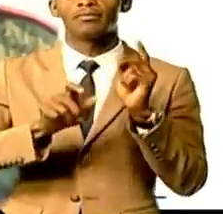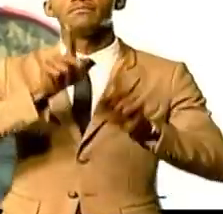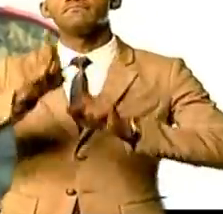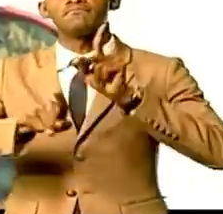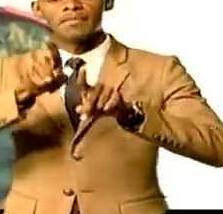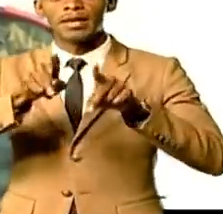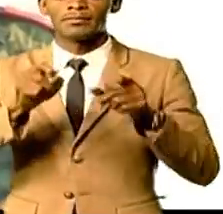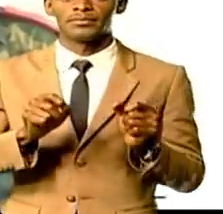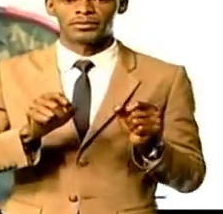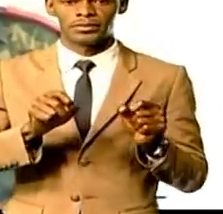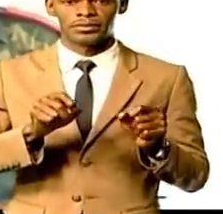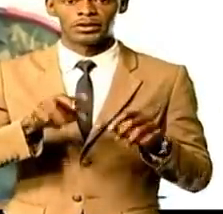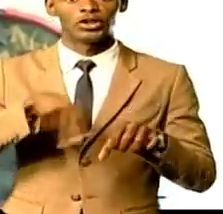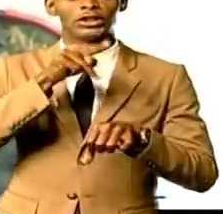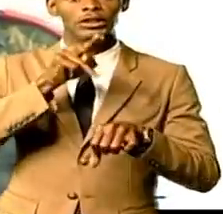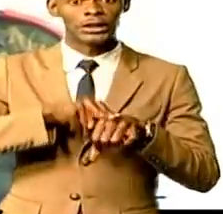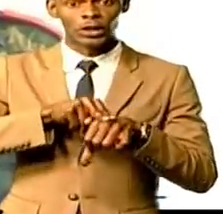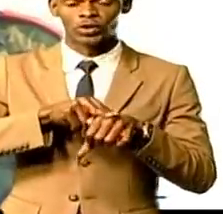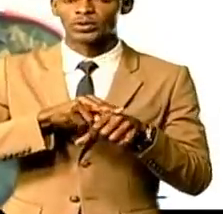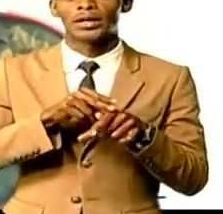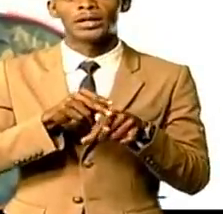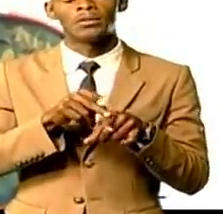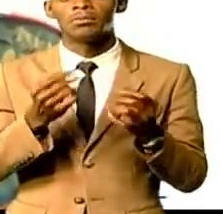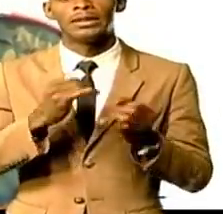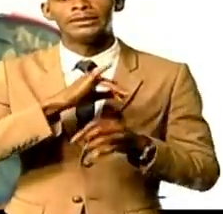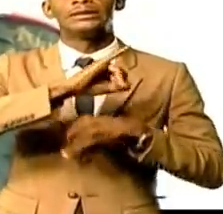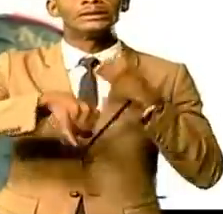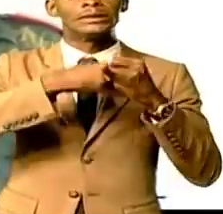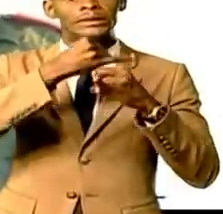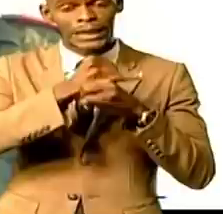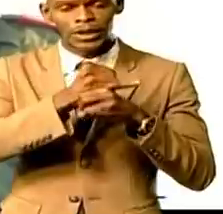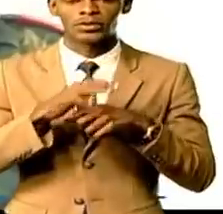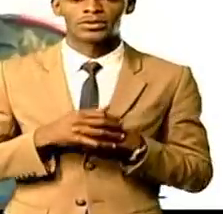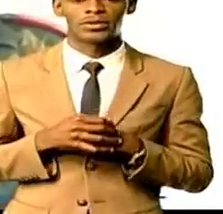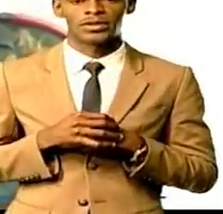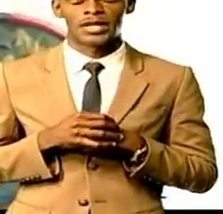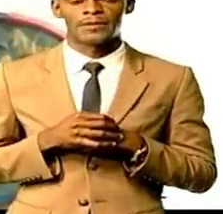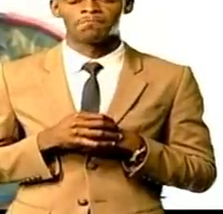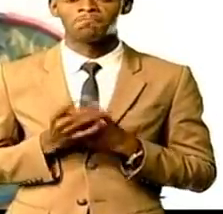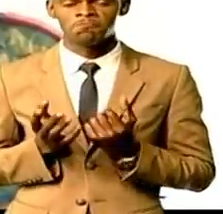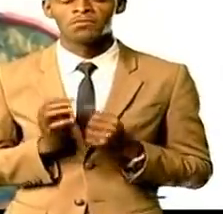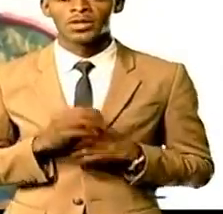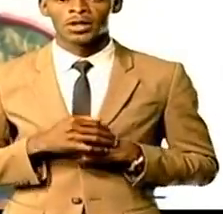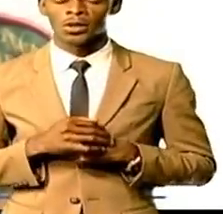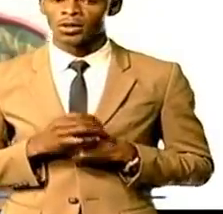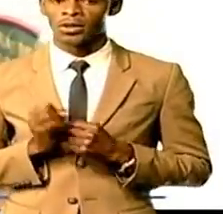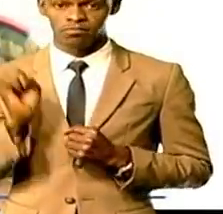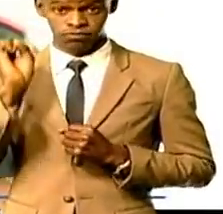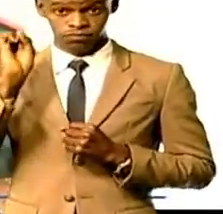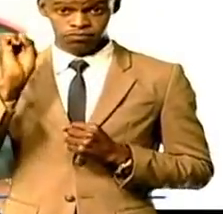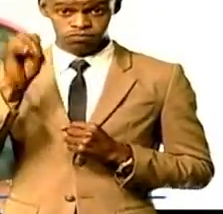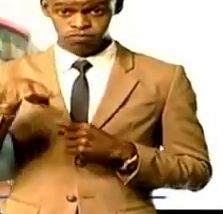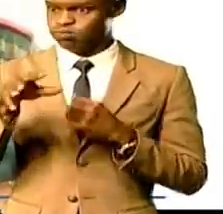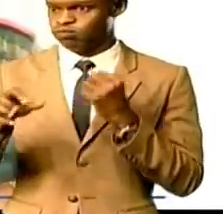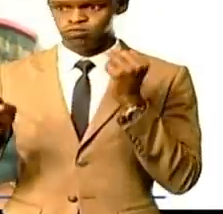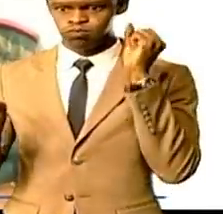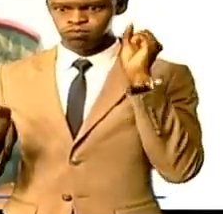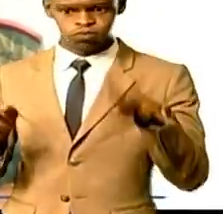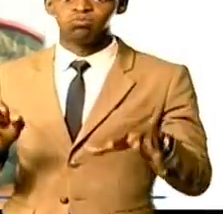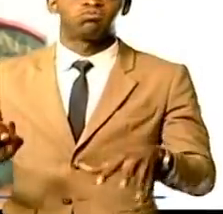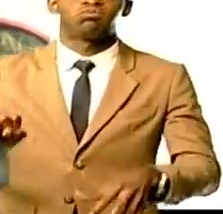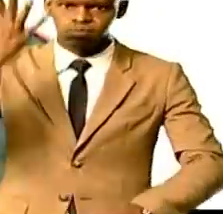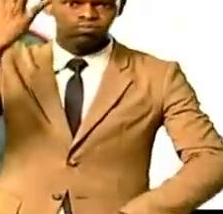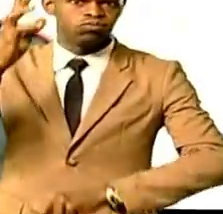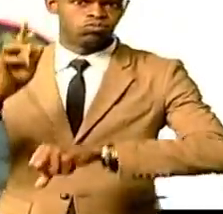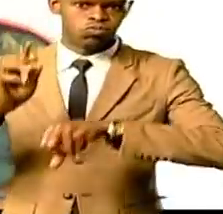internationale que, pendant que nos forces, avec l'appui de la MONUSCO, sont en